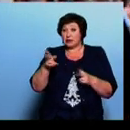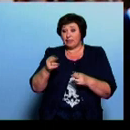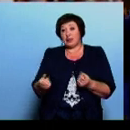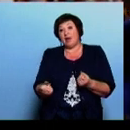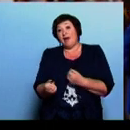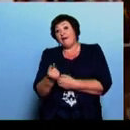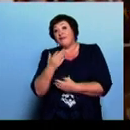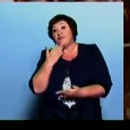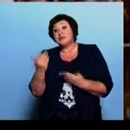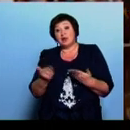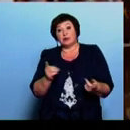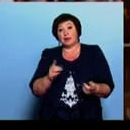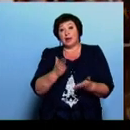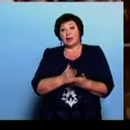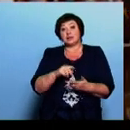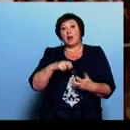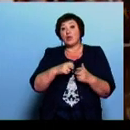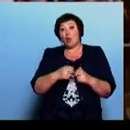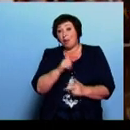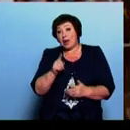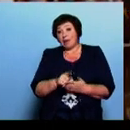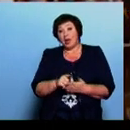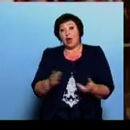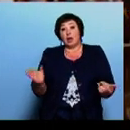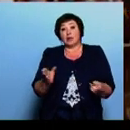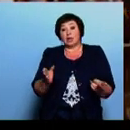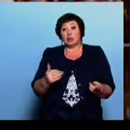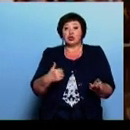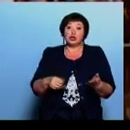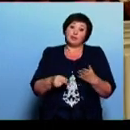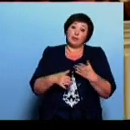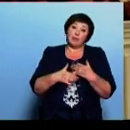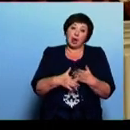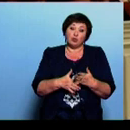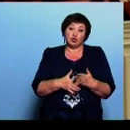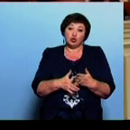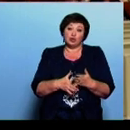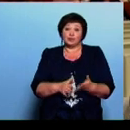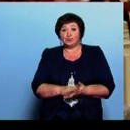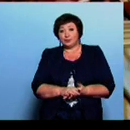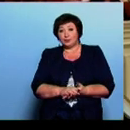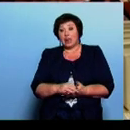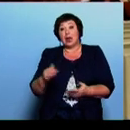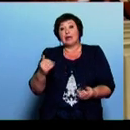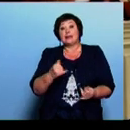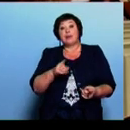них есть проблемы, какие потребности, чем мы можем помочь, чтобы у них работа закипела. Также на